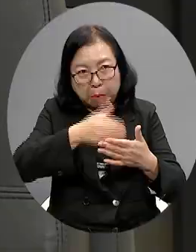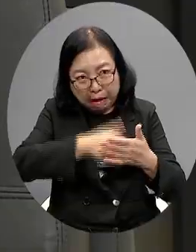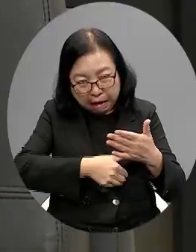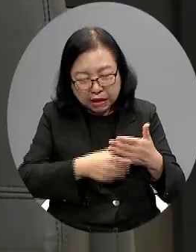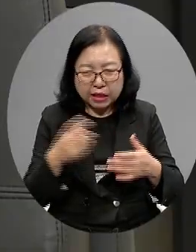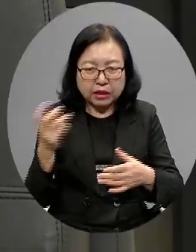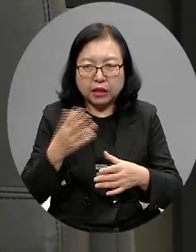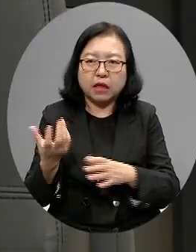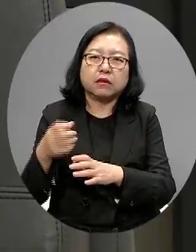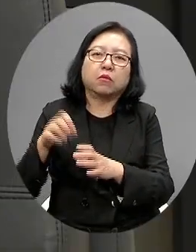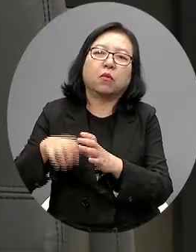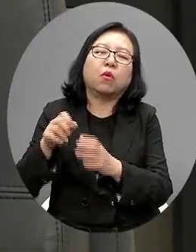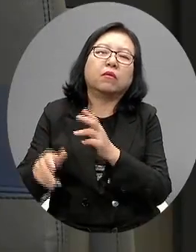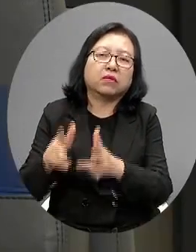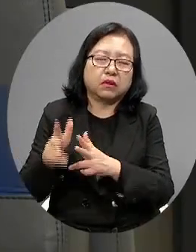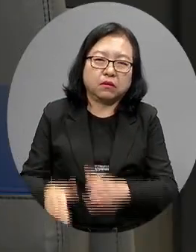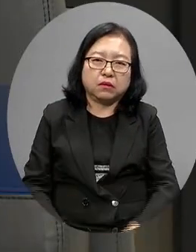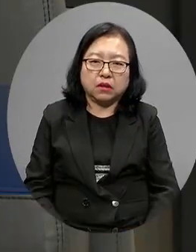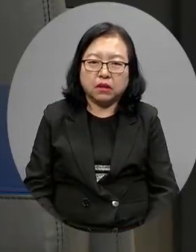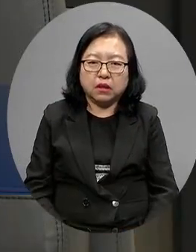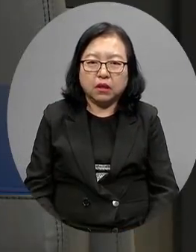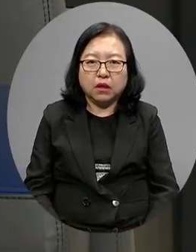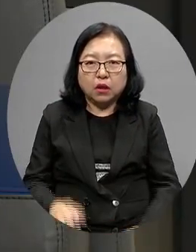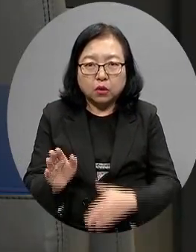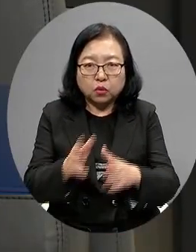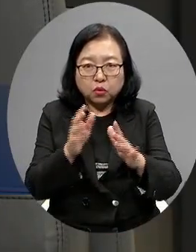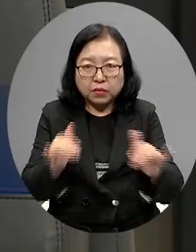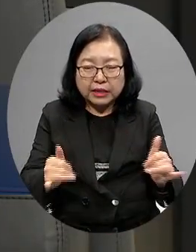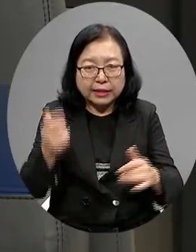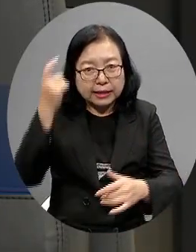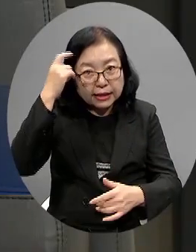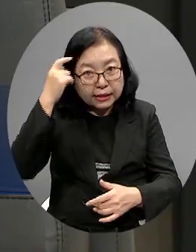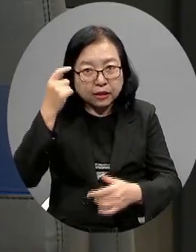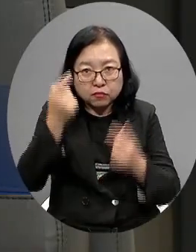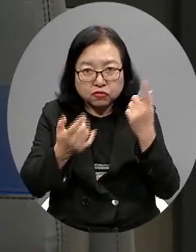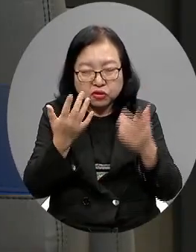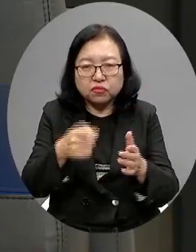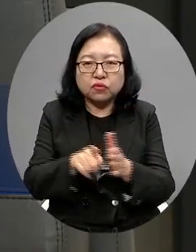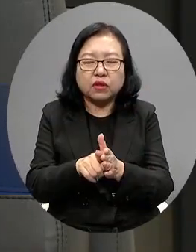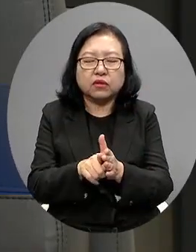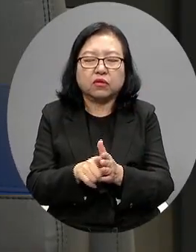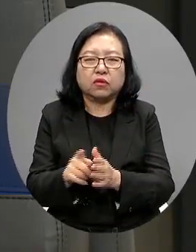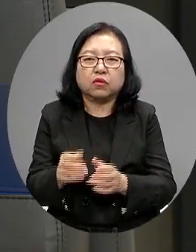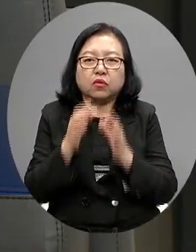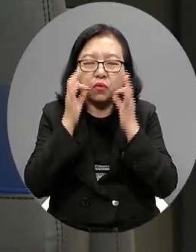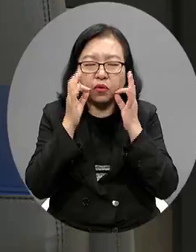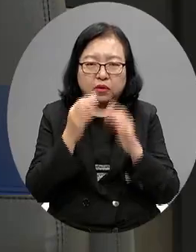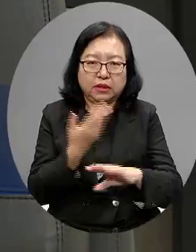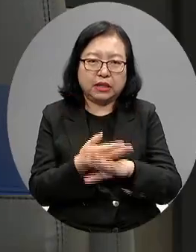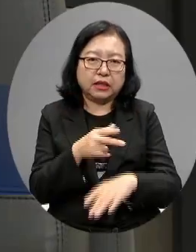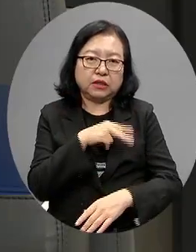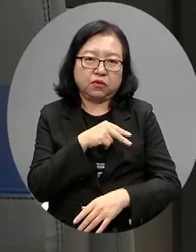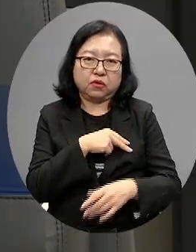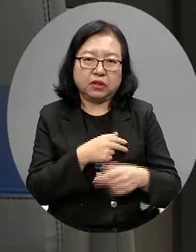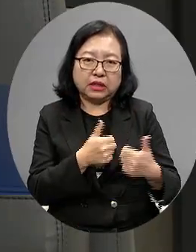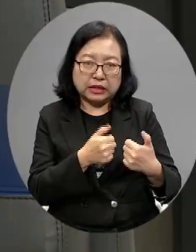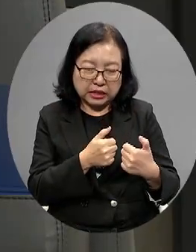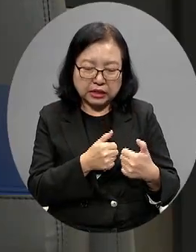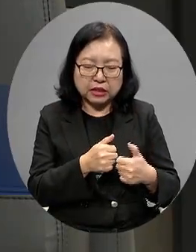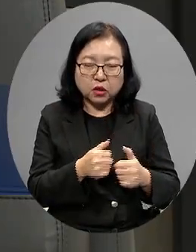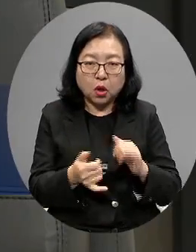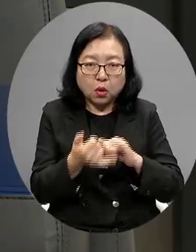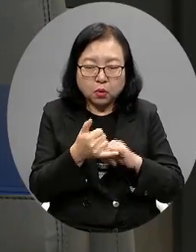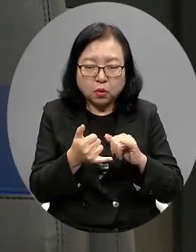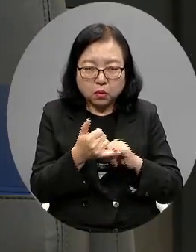때문입니다 도민들 좀 의견을 좀 들으려고 많이 노력을 하고 있고요 의원님들고 같이 상의해서 이게 도민들한테 꼭 필요한지